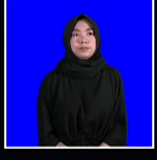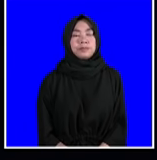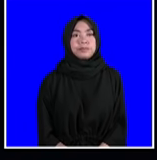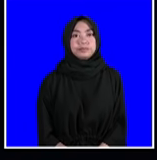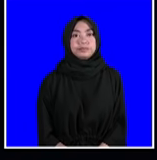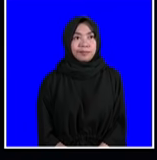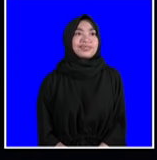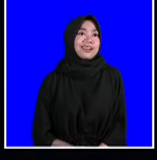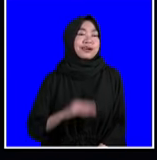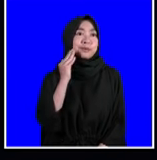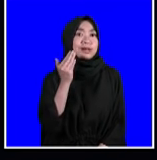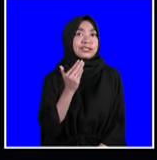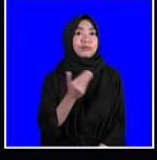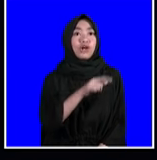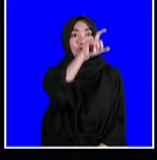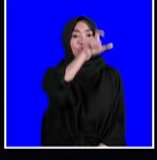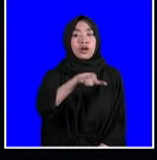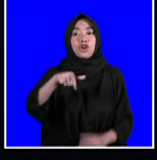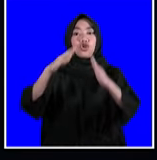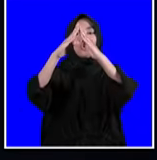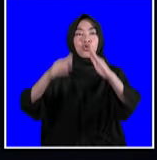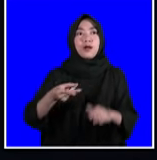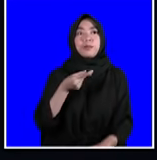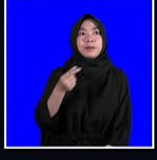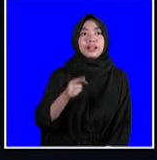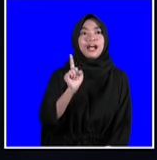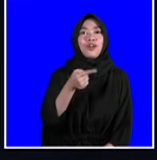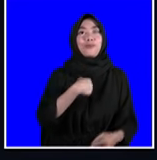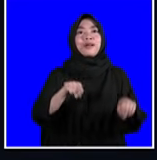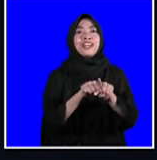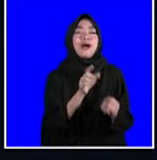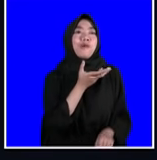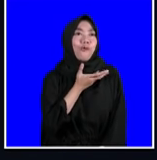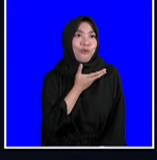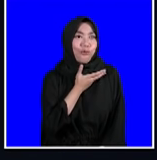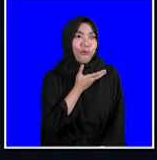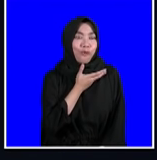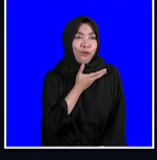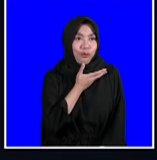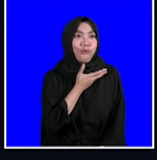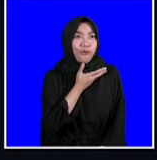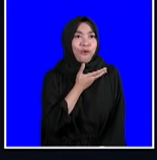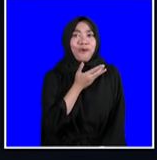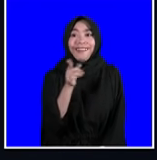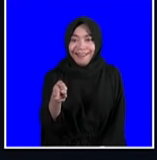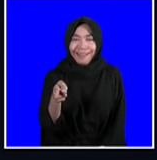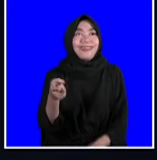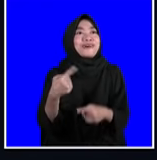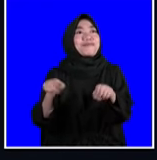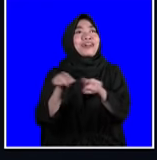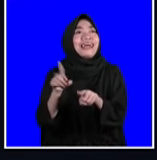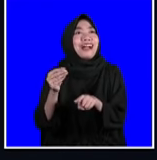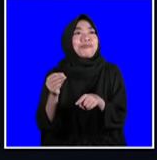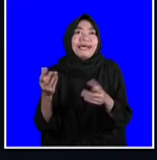Biasanya orang membeli rumah ketika dia mau menikah. Nah, masalahnya menikahnya itu kapan